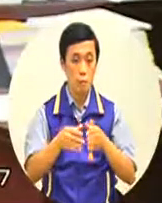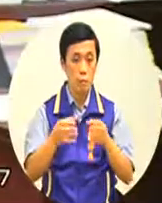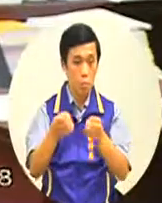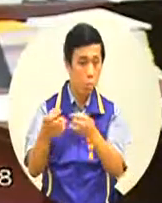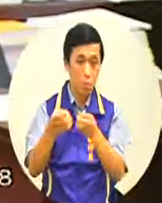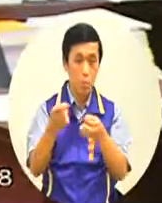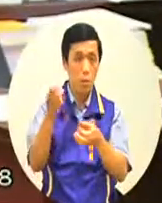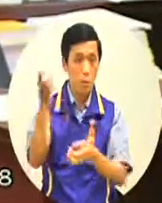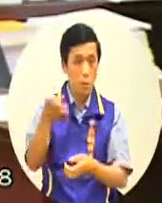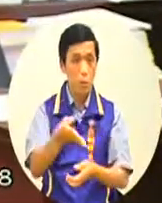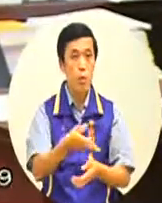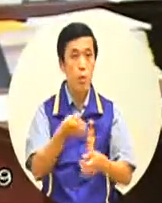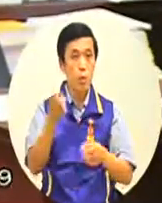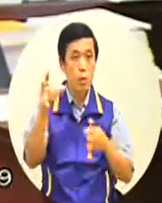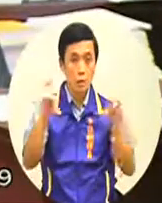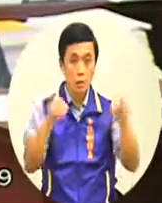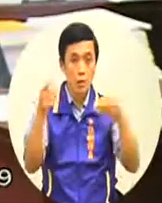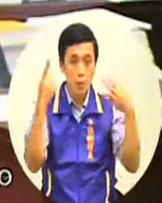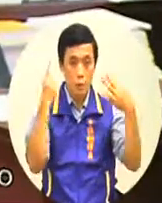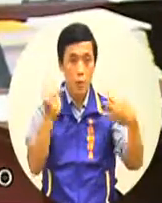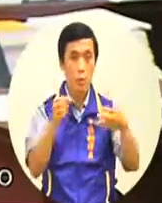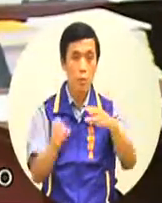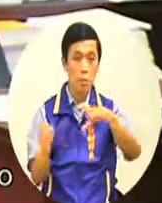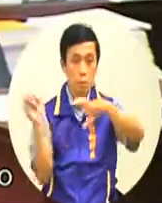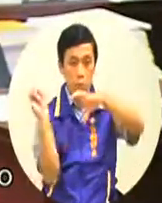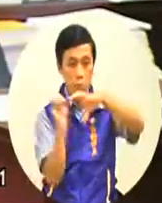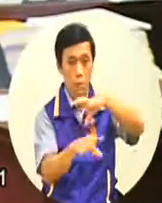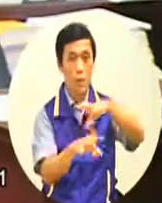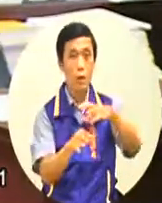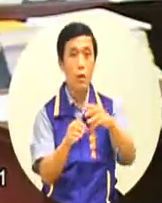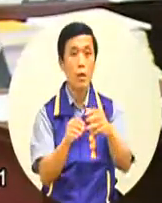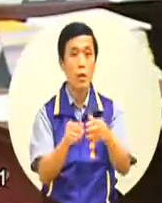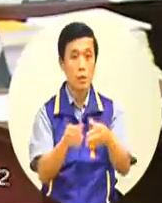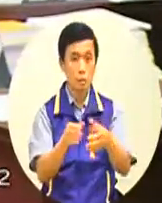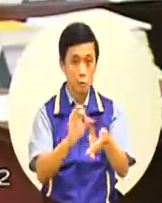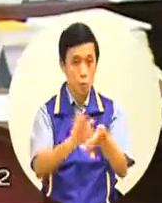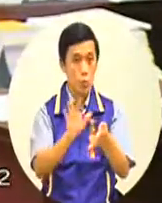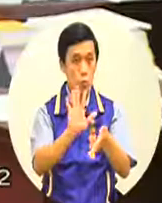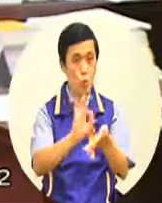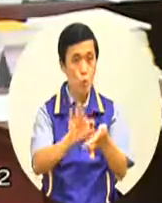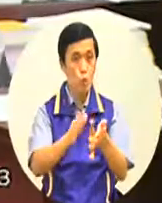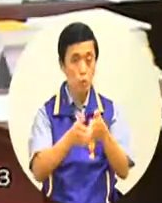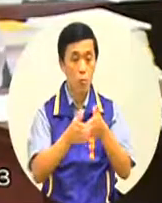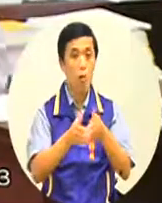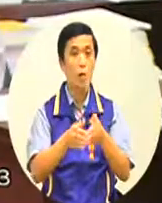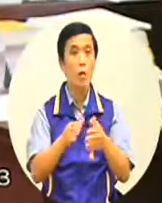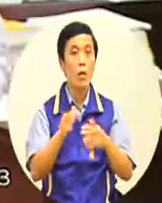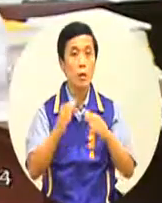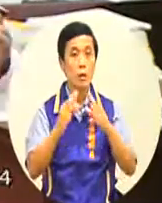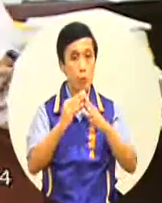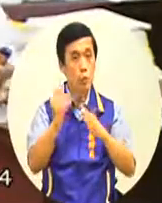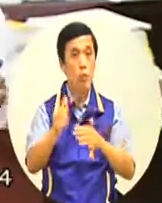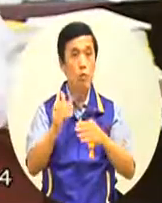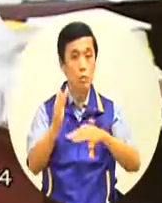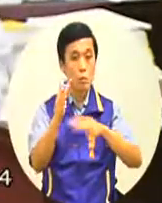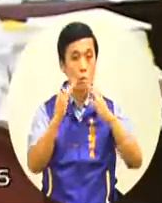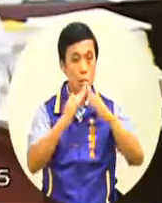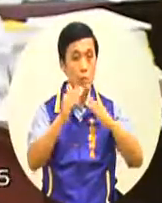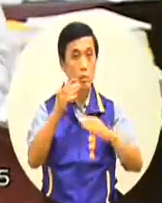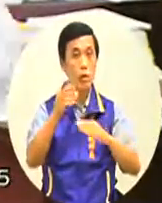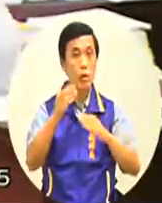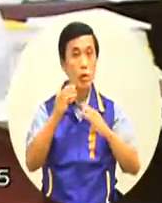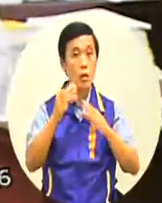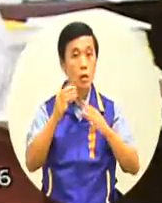源投注在适当的地方去做一些处理。因为我们也知道，局长，市府有很多的预算其实编在社会局里